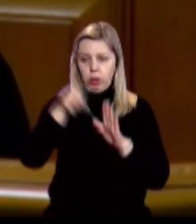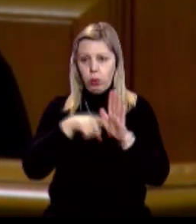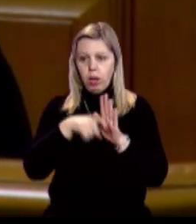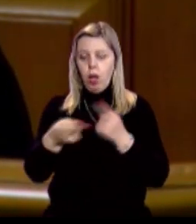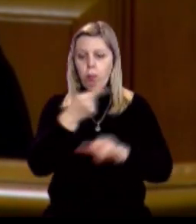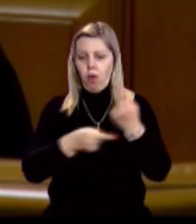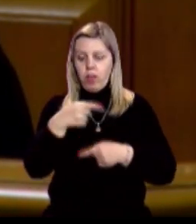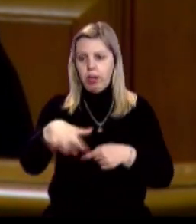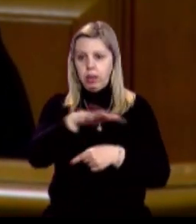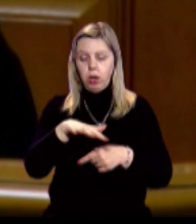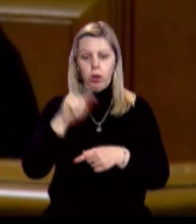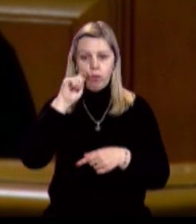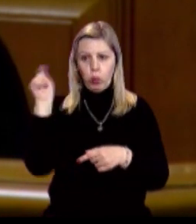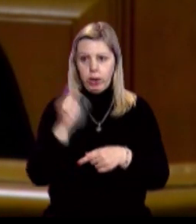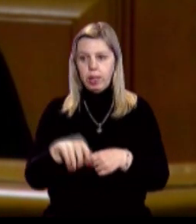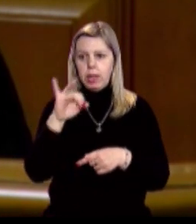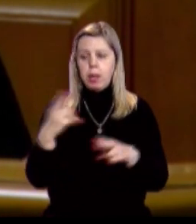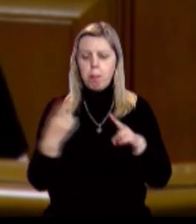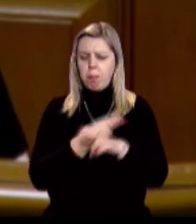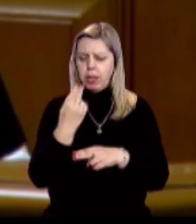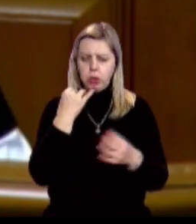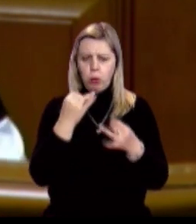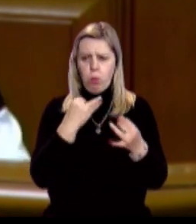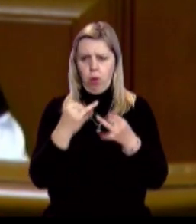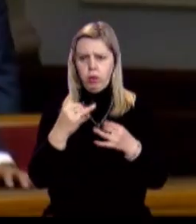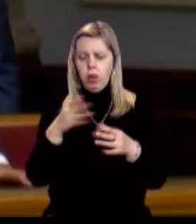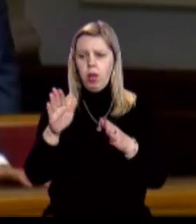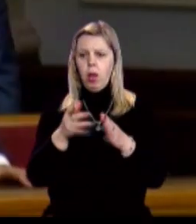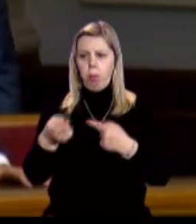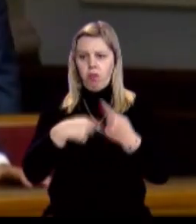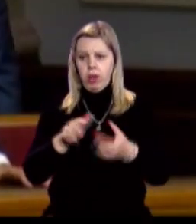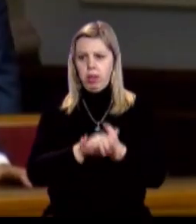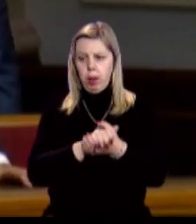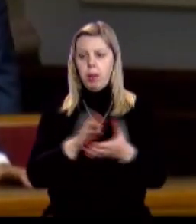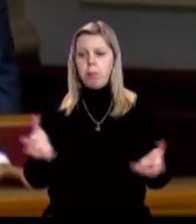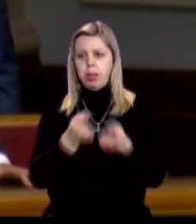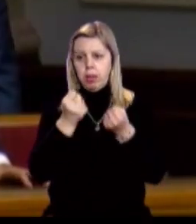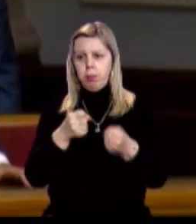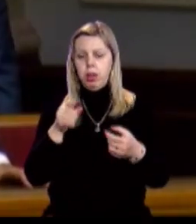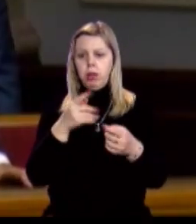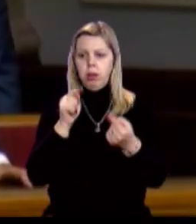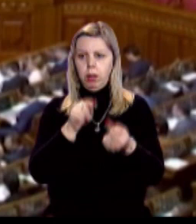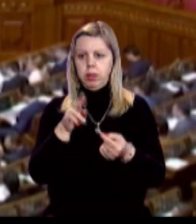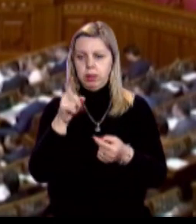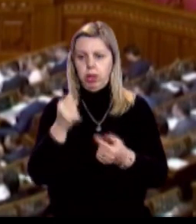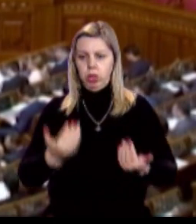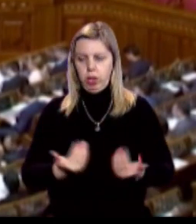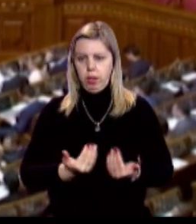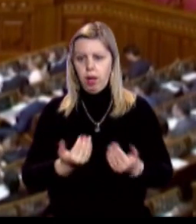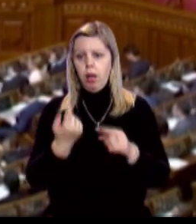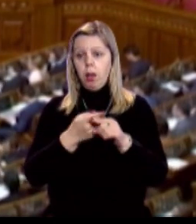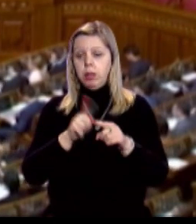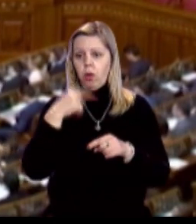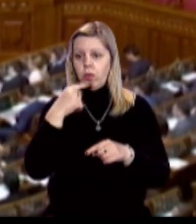повернення території в Україну і безумовно повернення миру. Підтримують рішення опозиційній платформі «За життя».